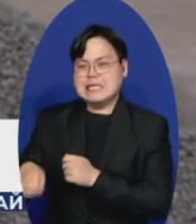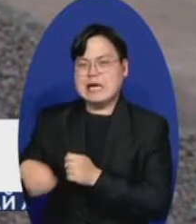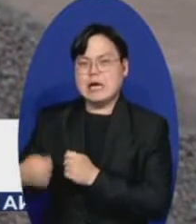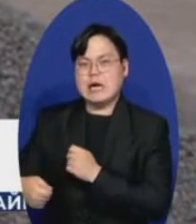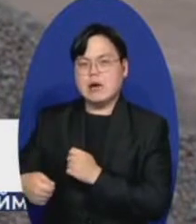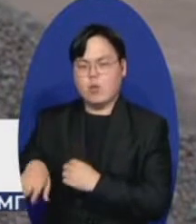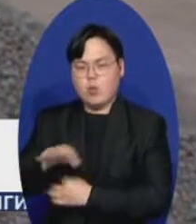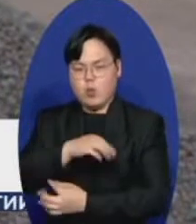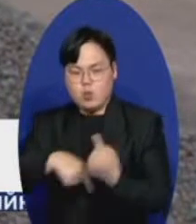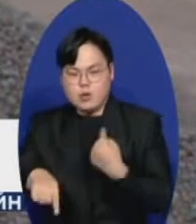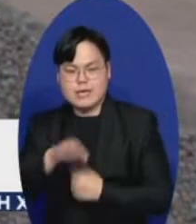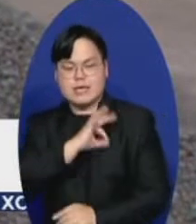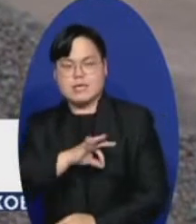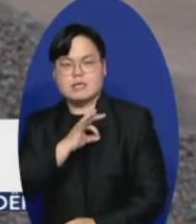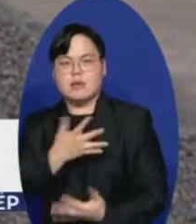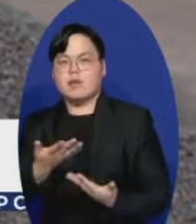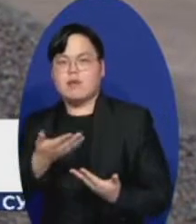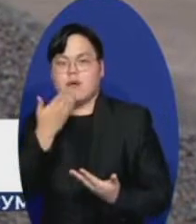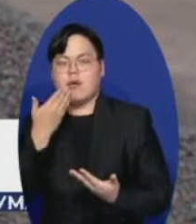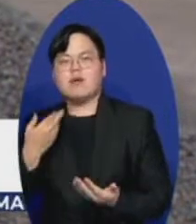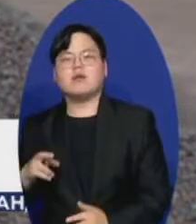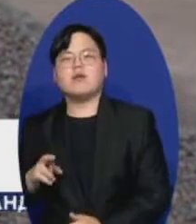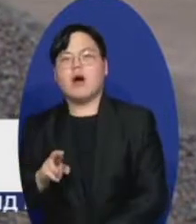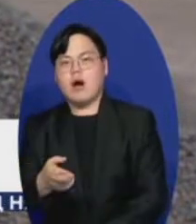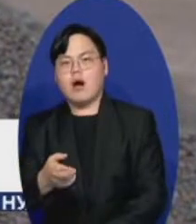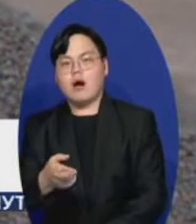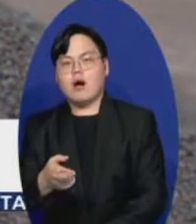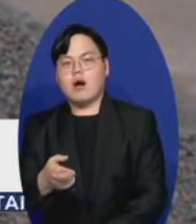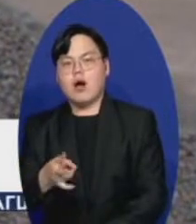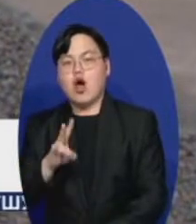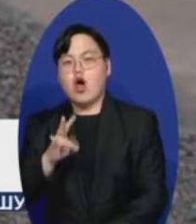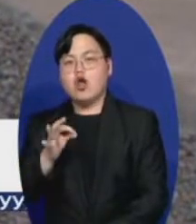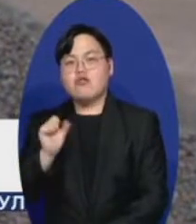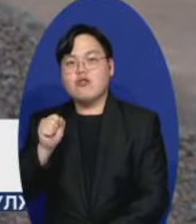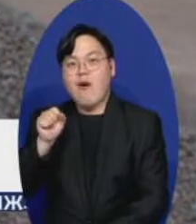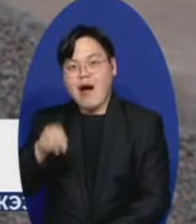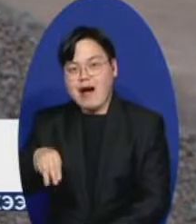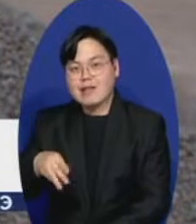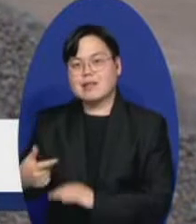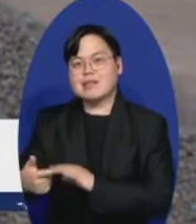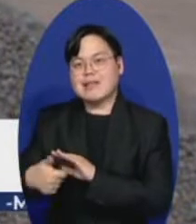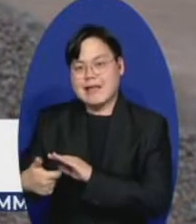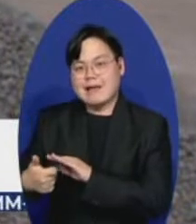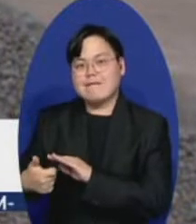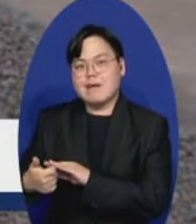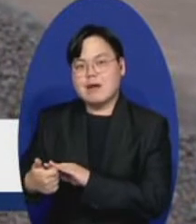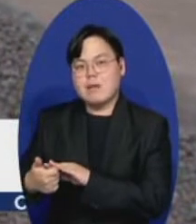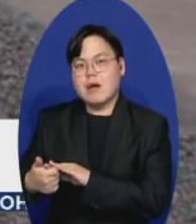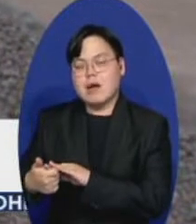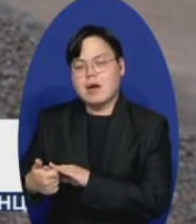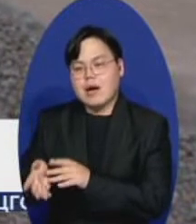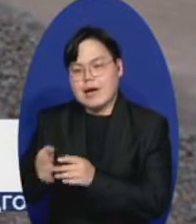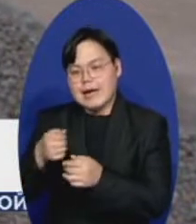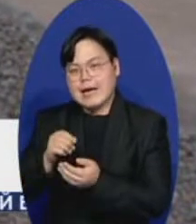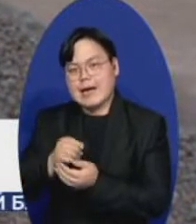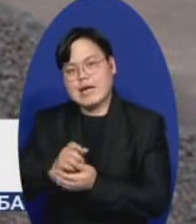зардлаа нөх тийм юм яг тийч юм хэрэгдээсөө нэмгцэн өртөг шингээг гаргаж байгаа